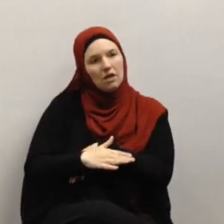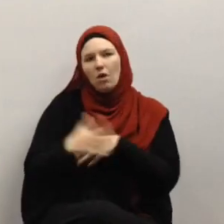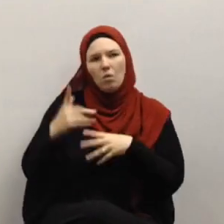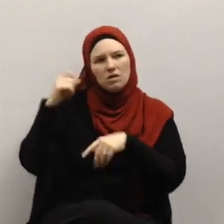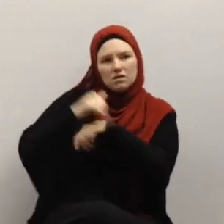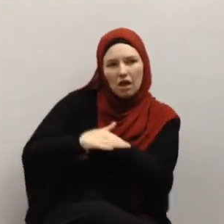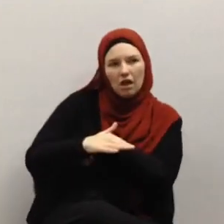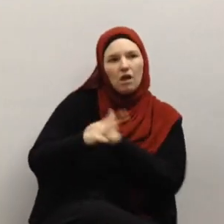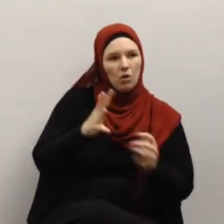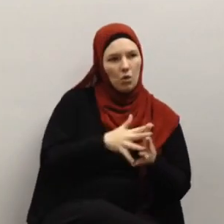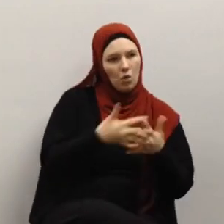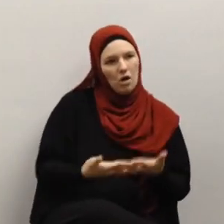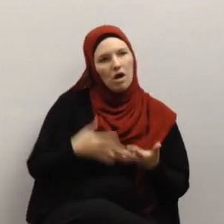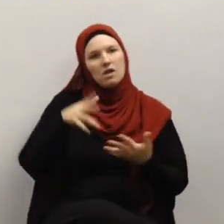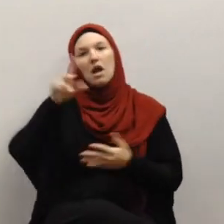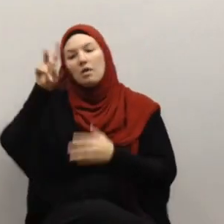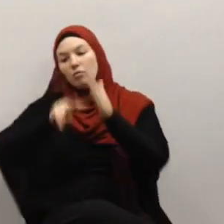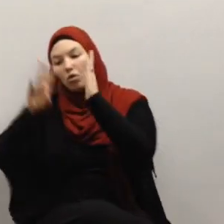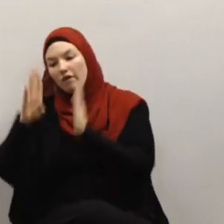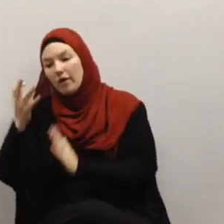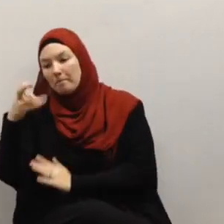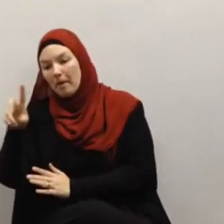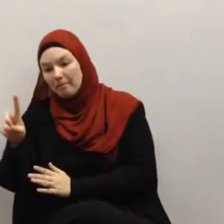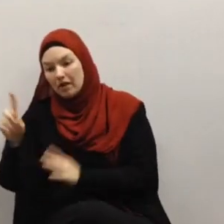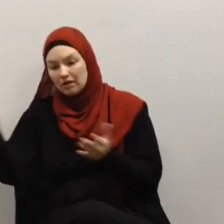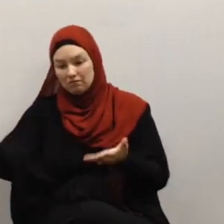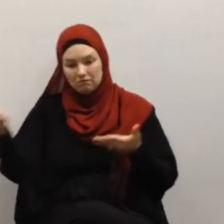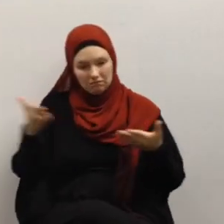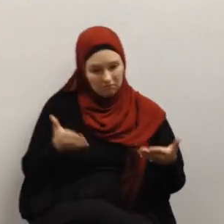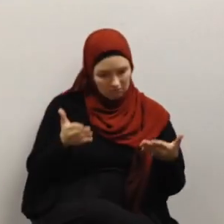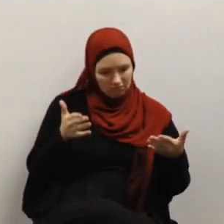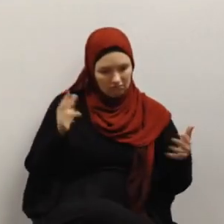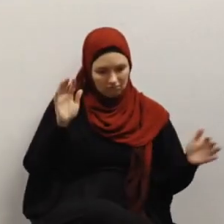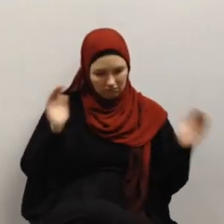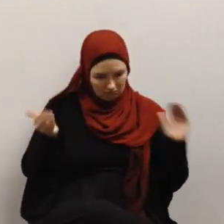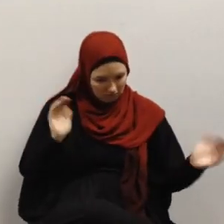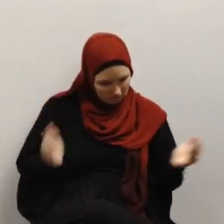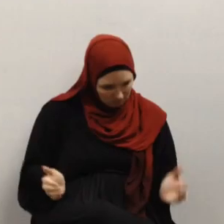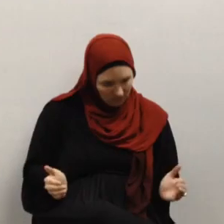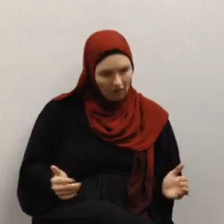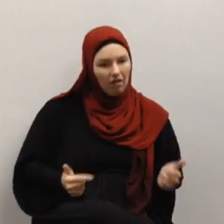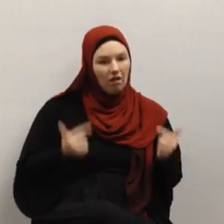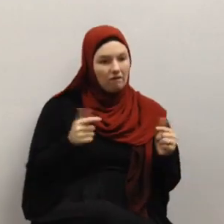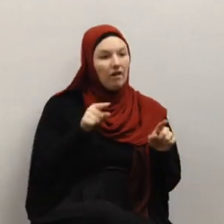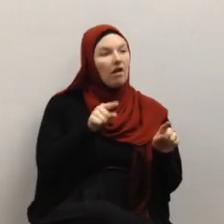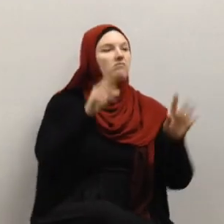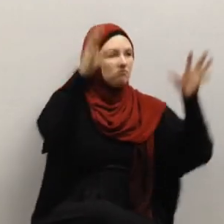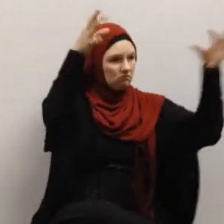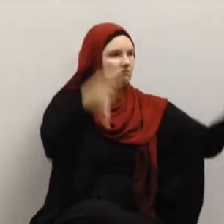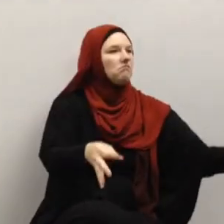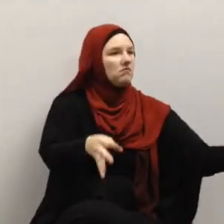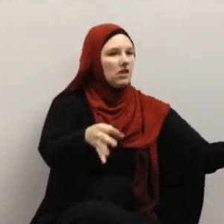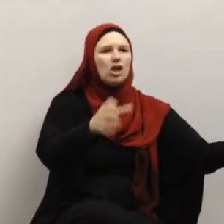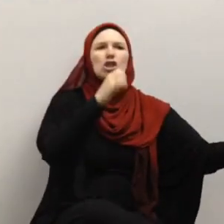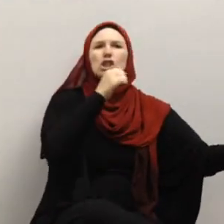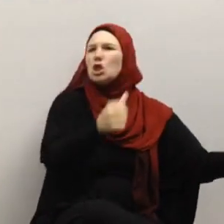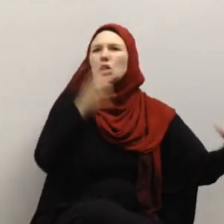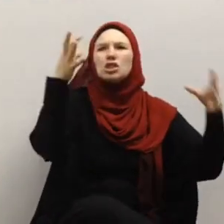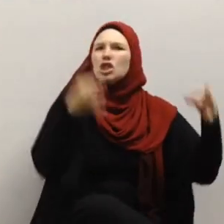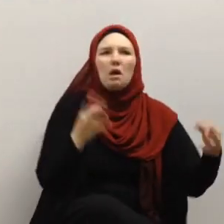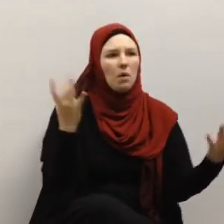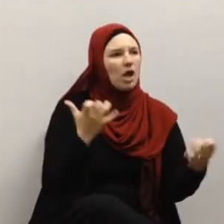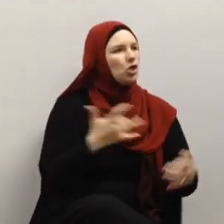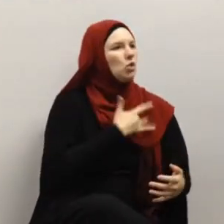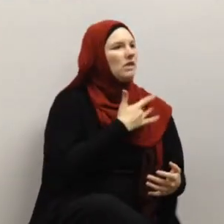أَهْوَاءَهُمْ And don't follow their whims and desires and opinions and thoughts and feelings and fears and